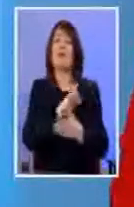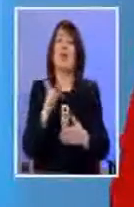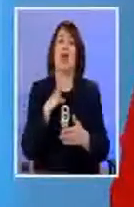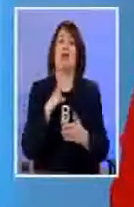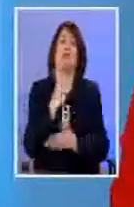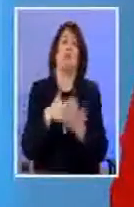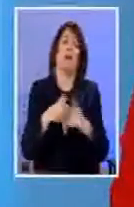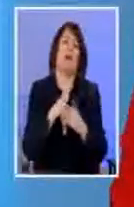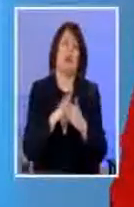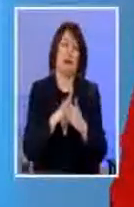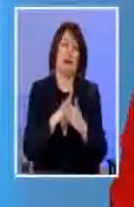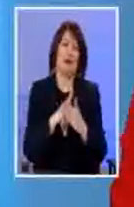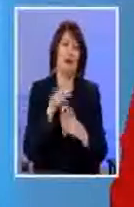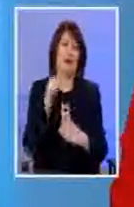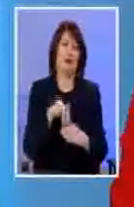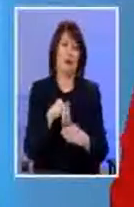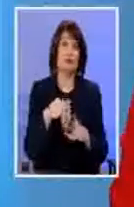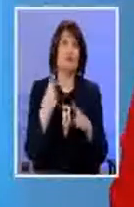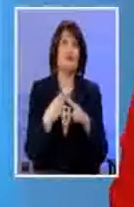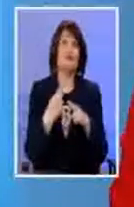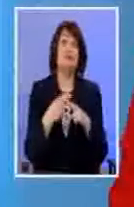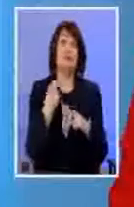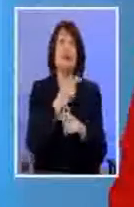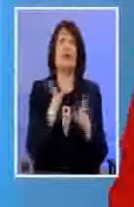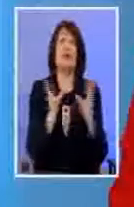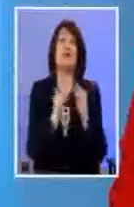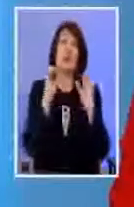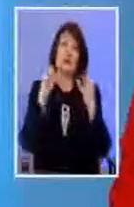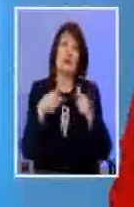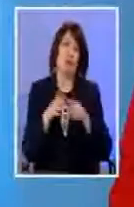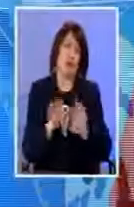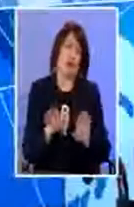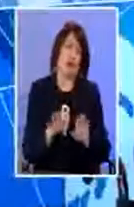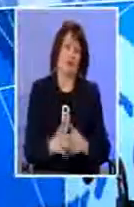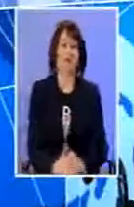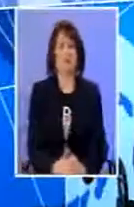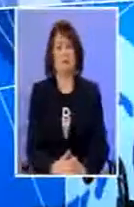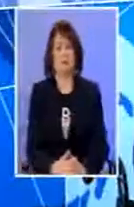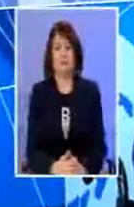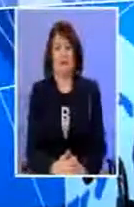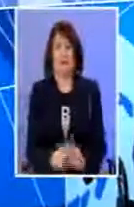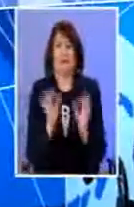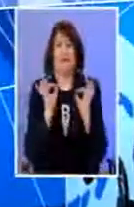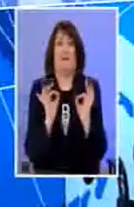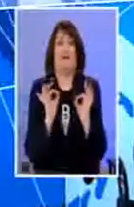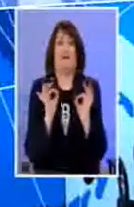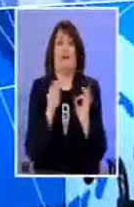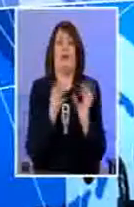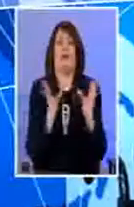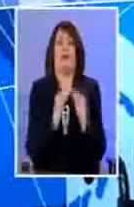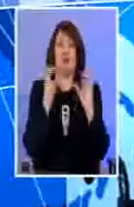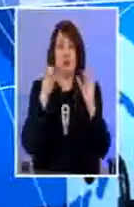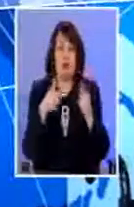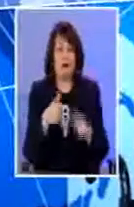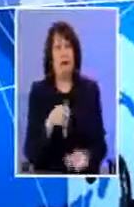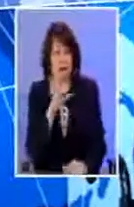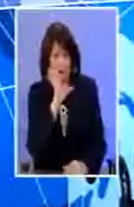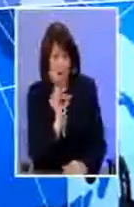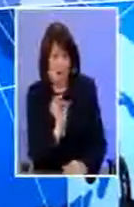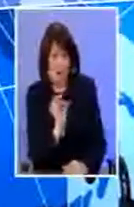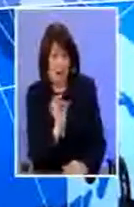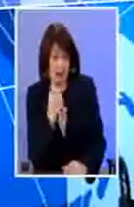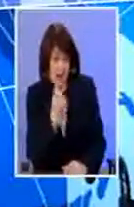με αναπηρία αποτελεί πρωτίστως ζήτημα δημοκρατίας. Είναι προφανές. Είναι προφανές, αλλά όχι και τόσο τελικά. Κοιτάξτε,